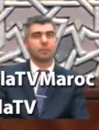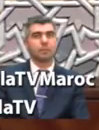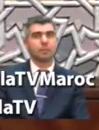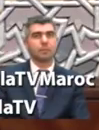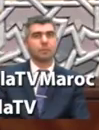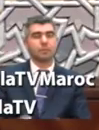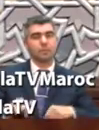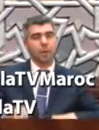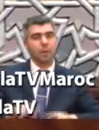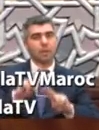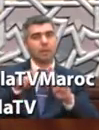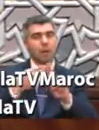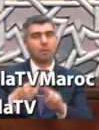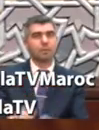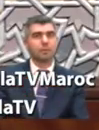تفضل سيد الوزير.